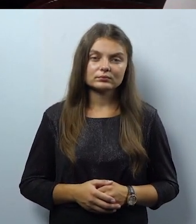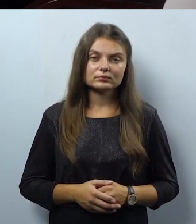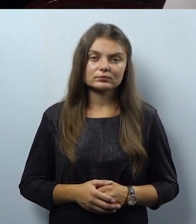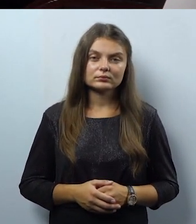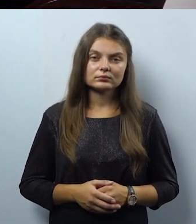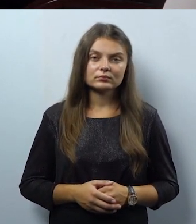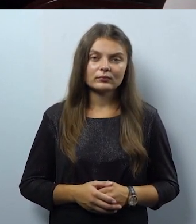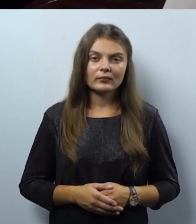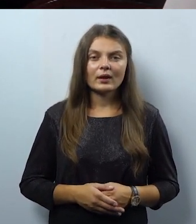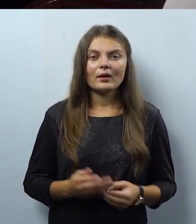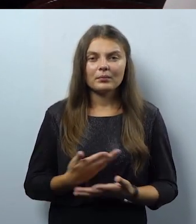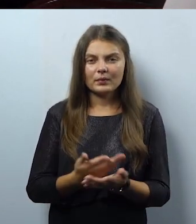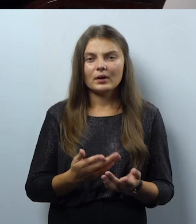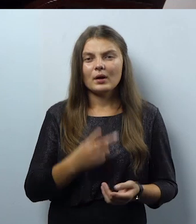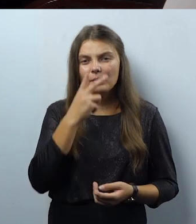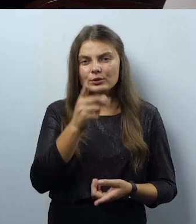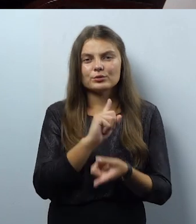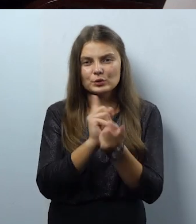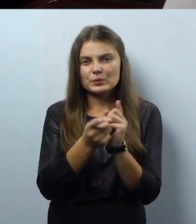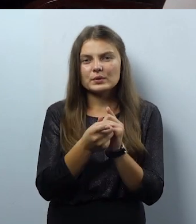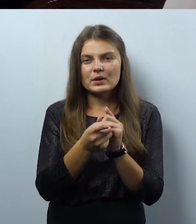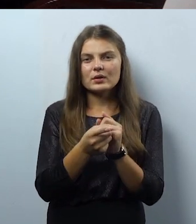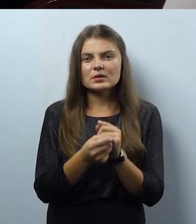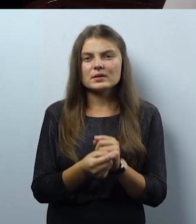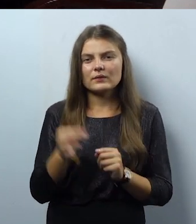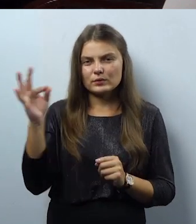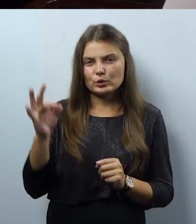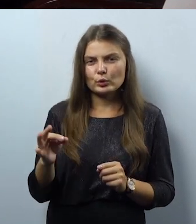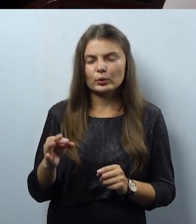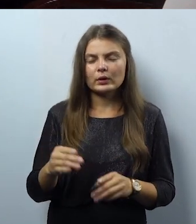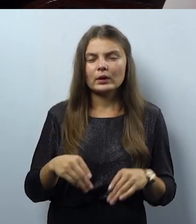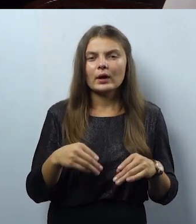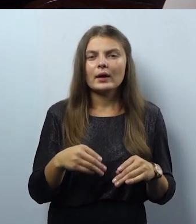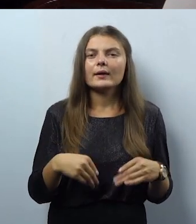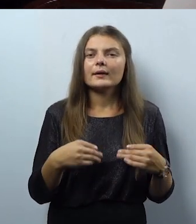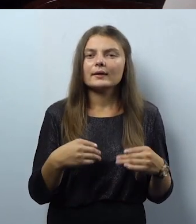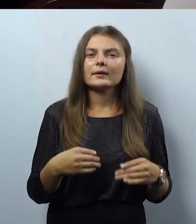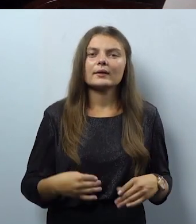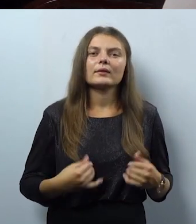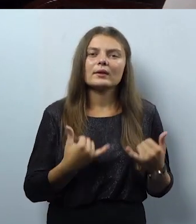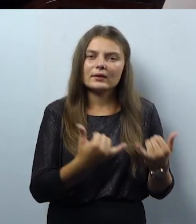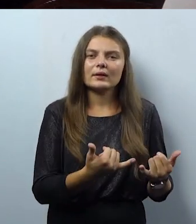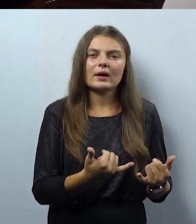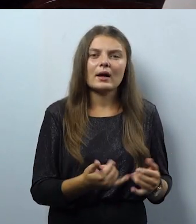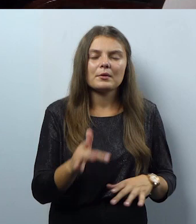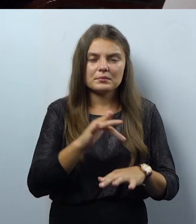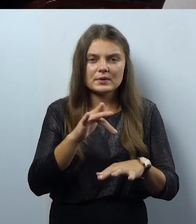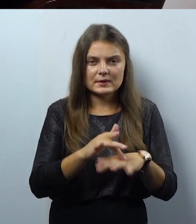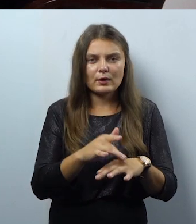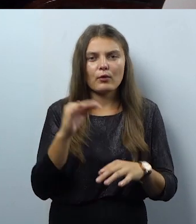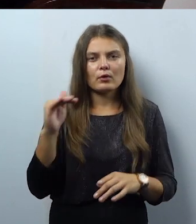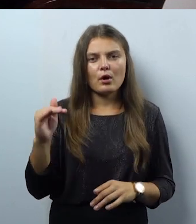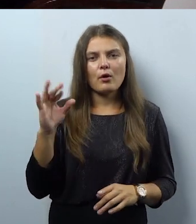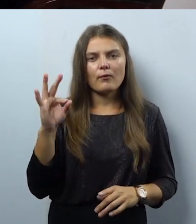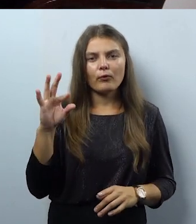поступати в об'єднану територіальну громаду. Але все рівно це не ті кошти, які зменшили би навантаження, тому що ніхто ж не планує ставити ті